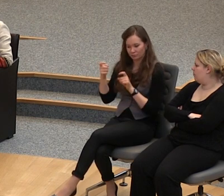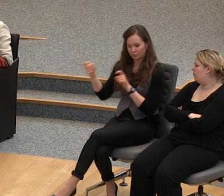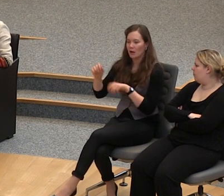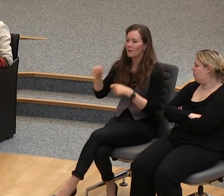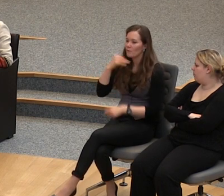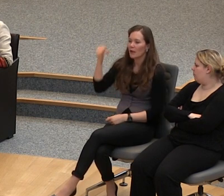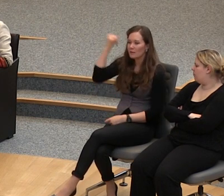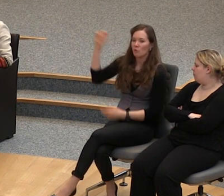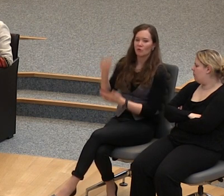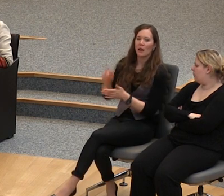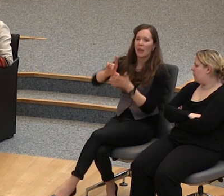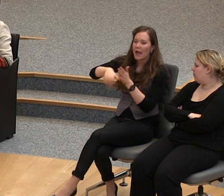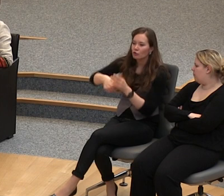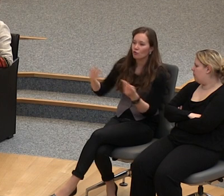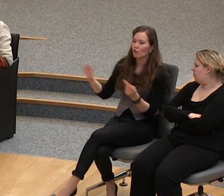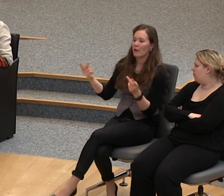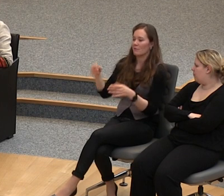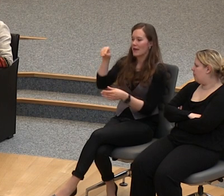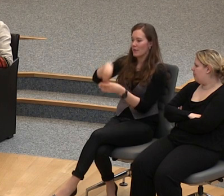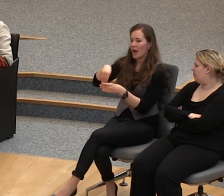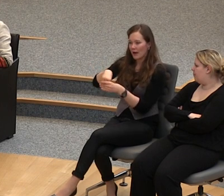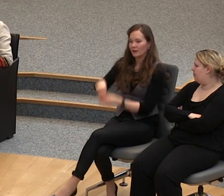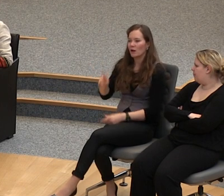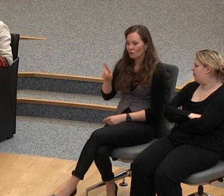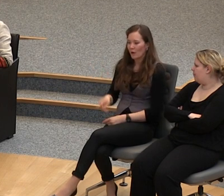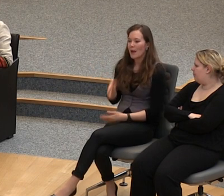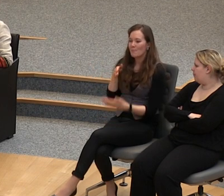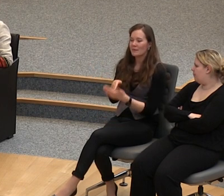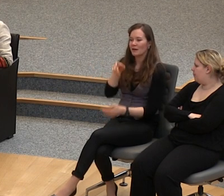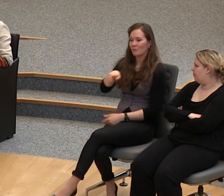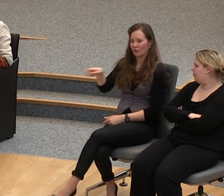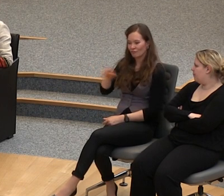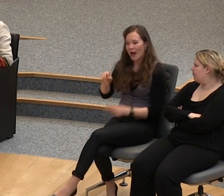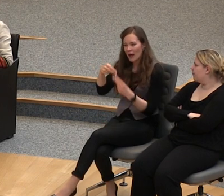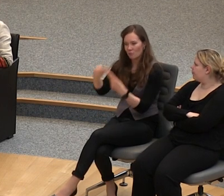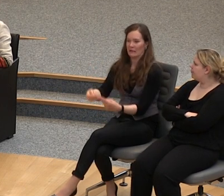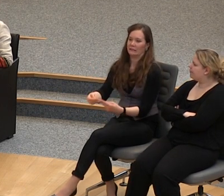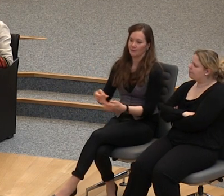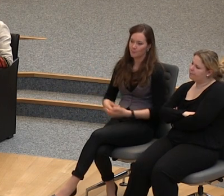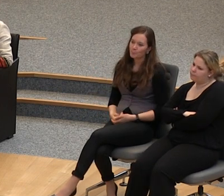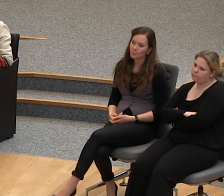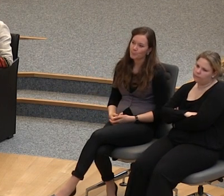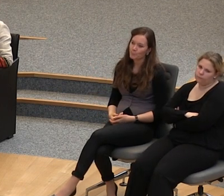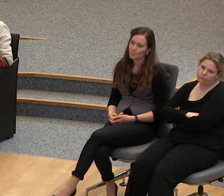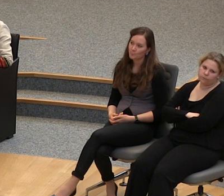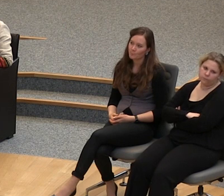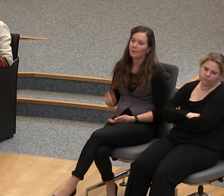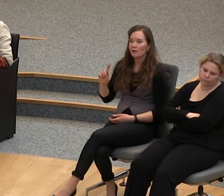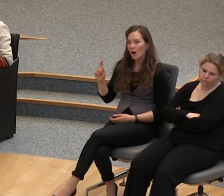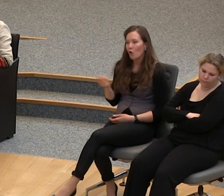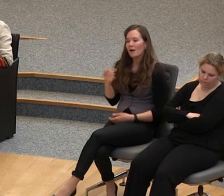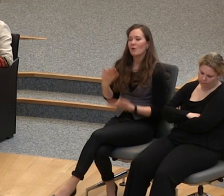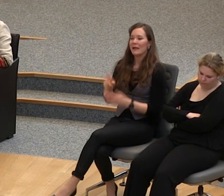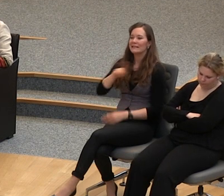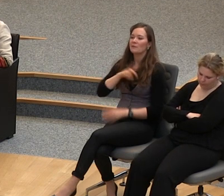Leistungen und Inhalte auf die Anforderungen der Behindertenrechtskonvention auszurichten, um eben Selbstbestimmung